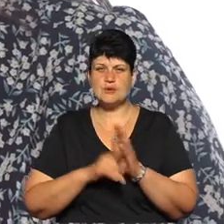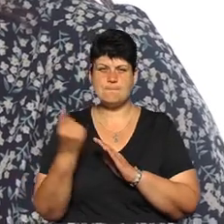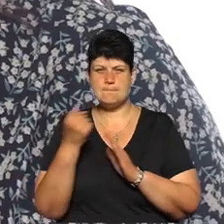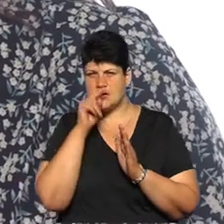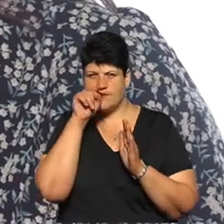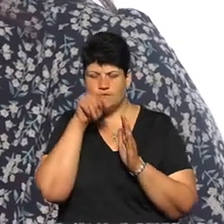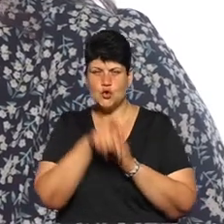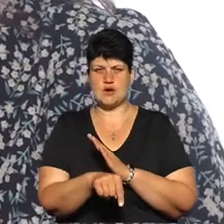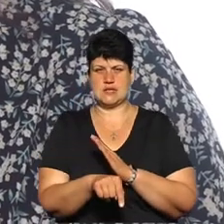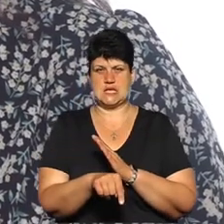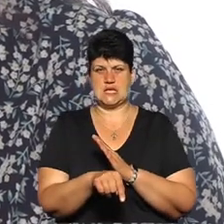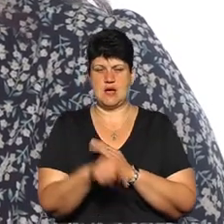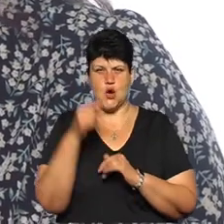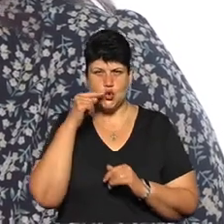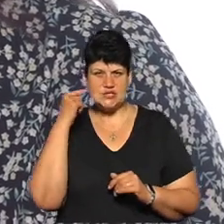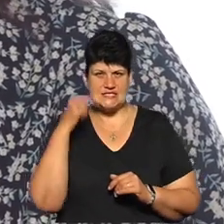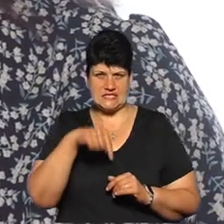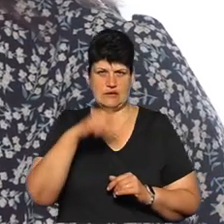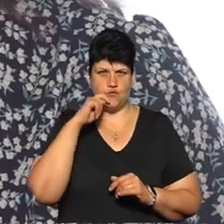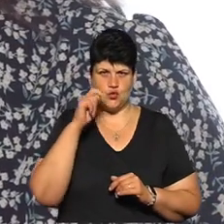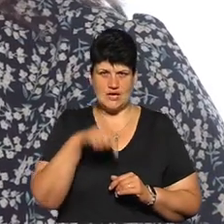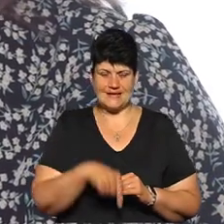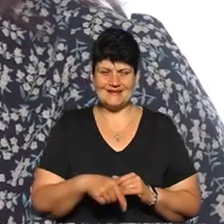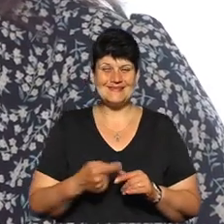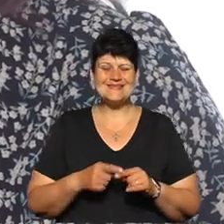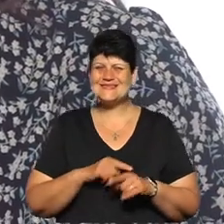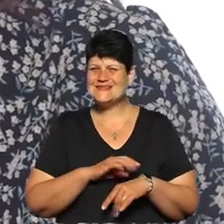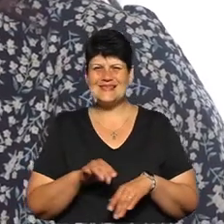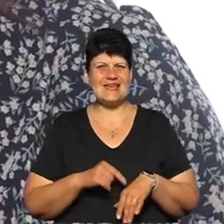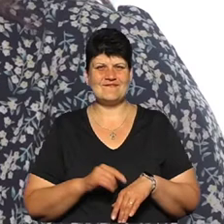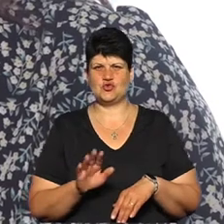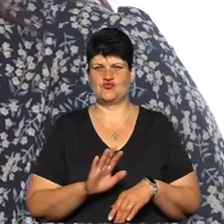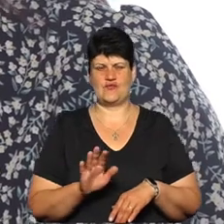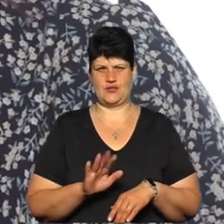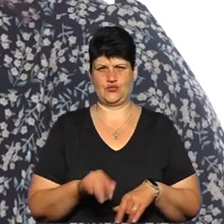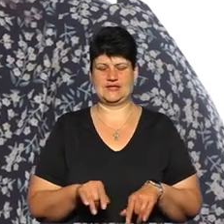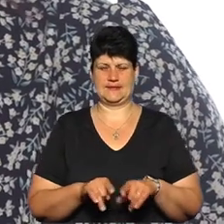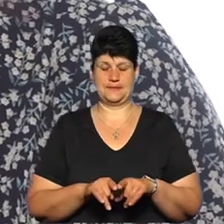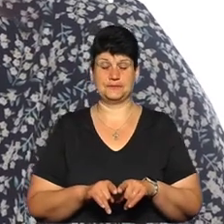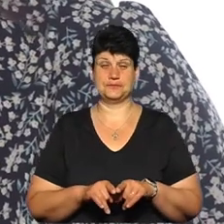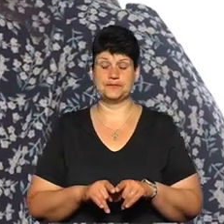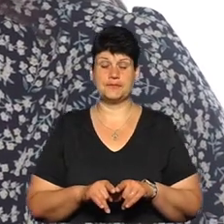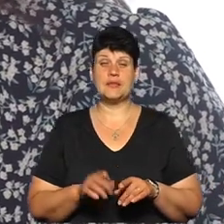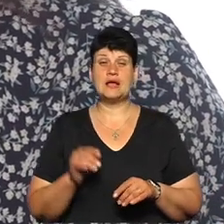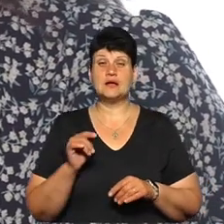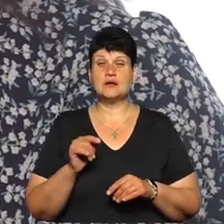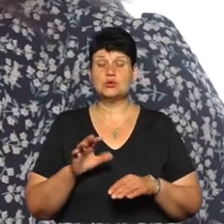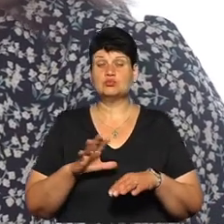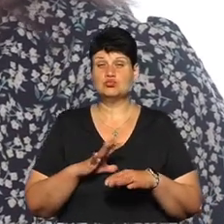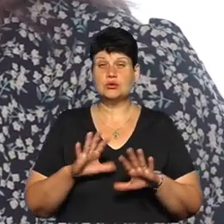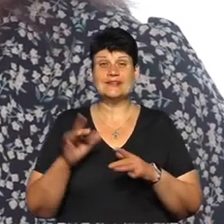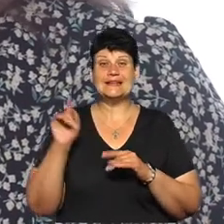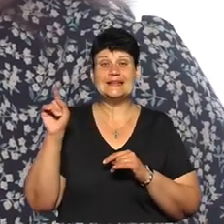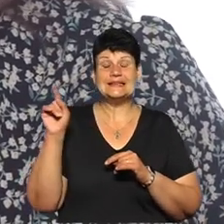вторгнення Росії до України, це не так відчувалося, тому що, будемо казати, відбувалися події там, на